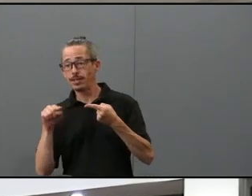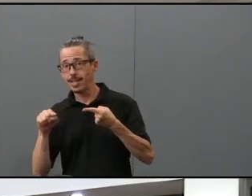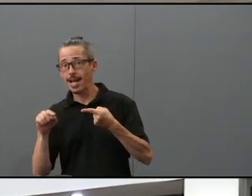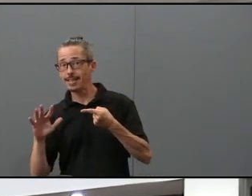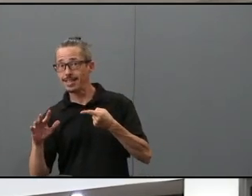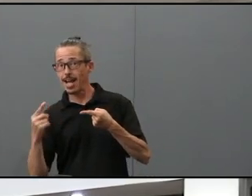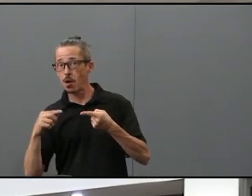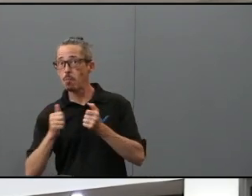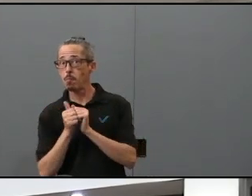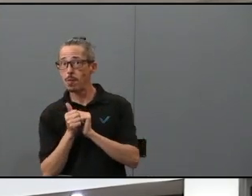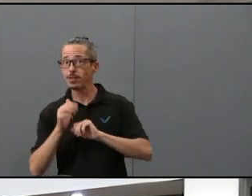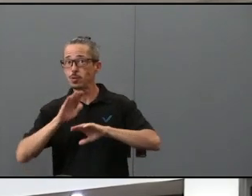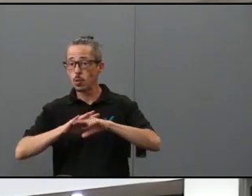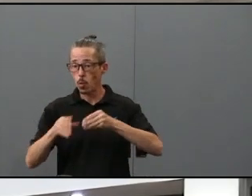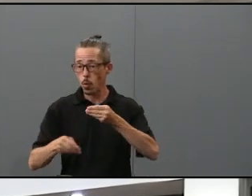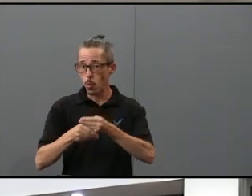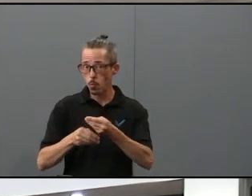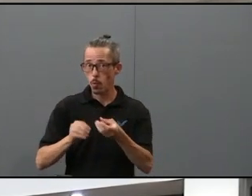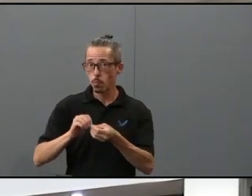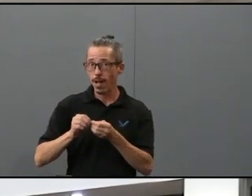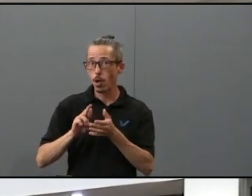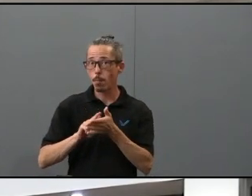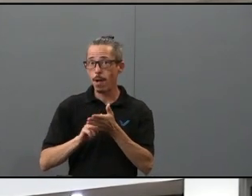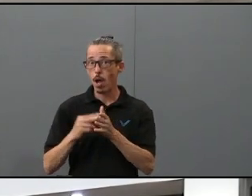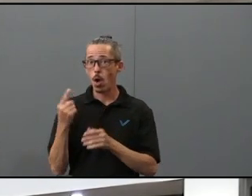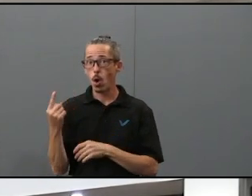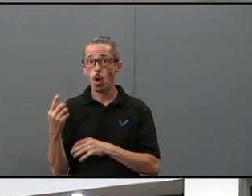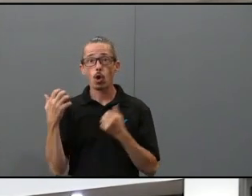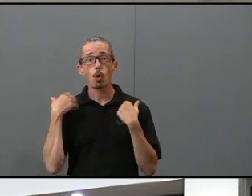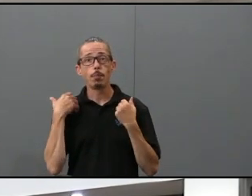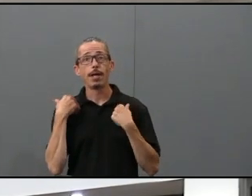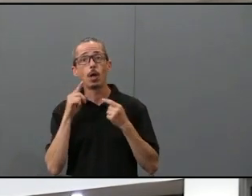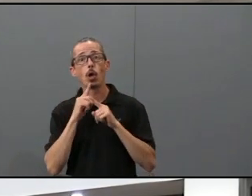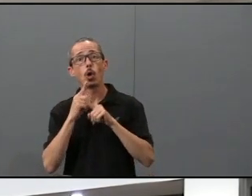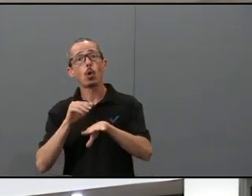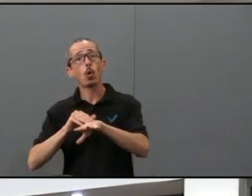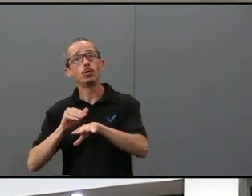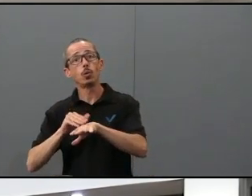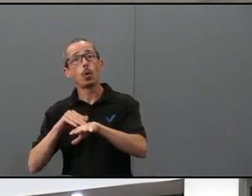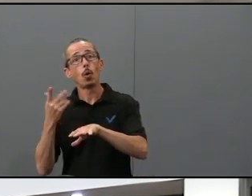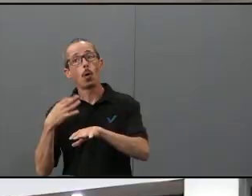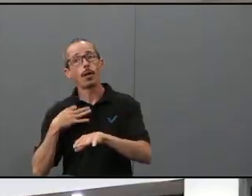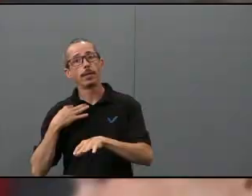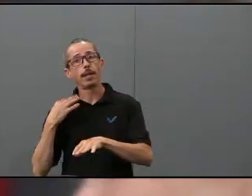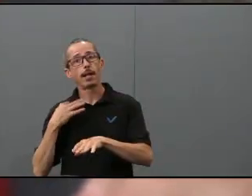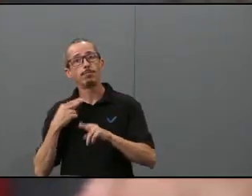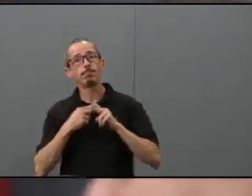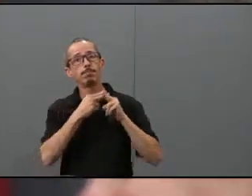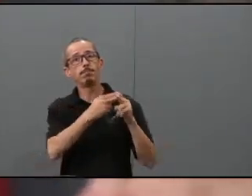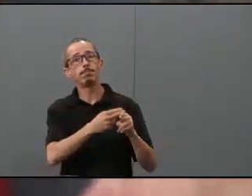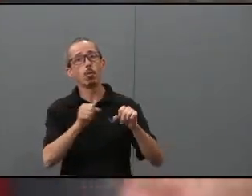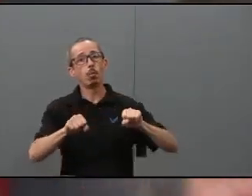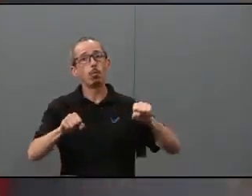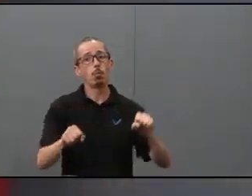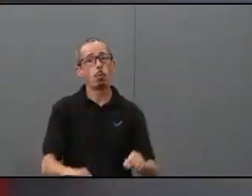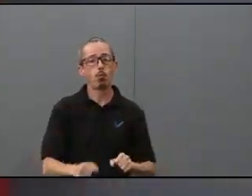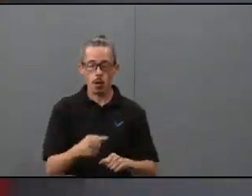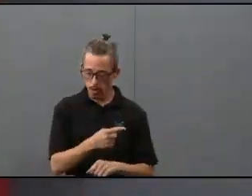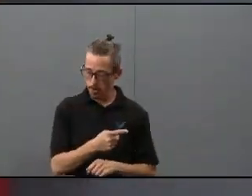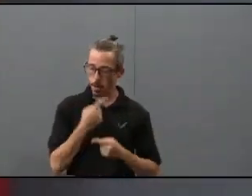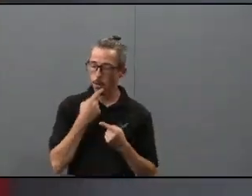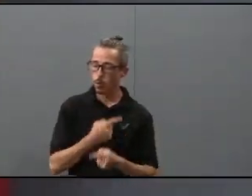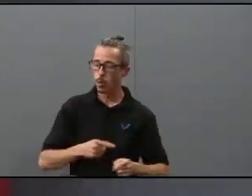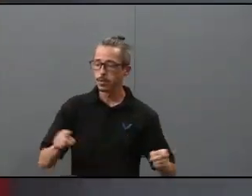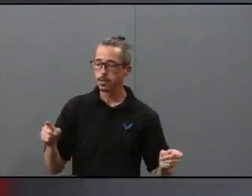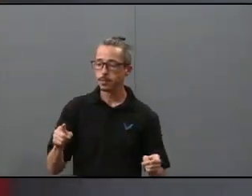règlement modifiant le règlement numéro 1 relatif au comité exécutif afin de préciser les délégations de pouvoir alors l'objet a bien été énoncé